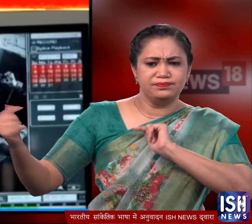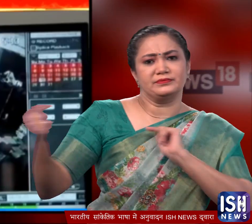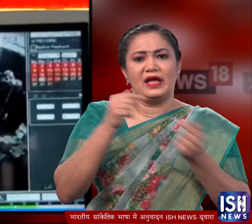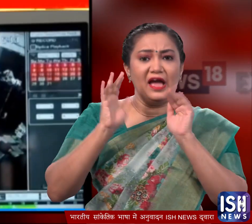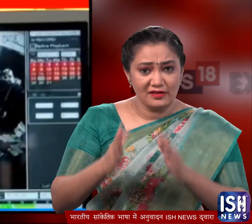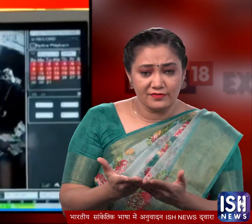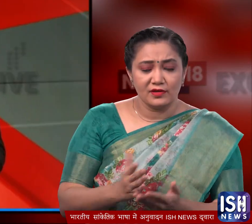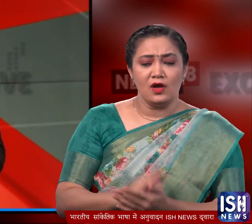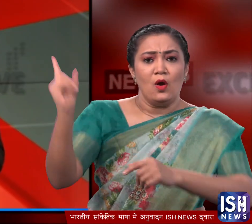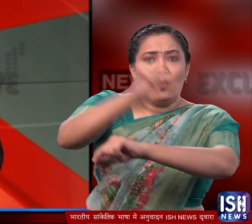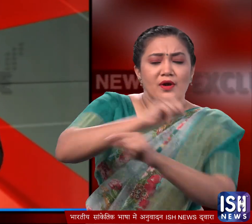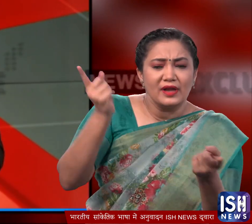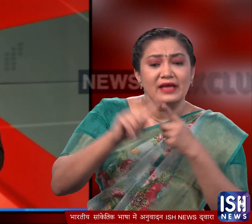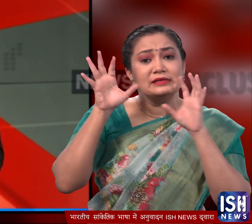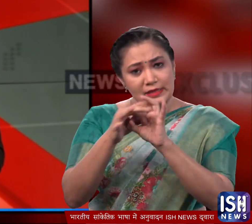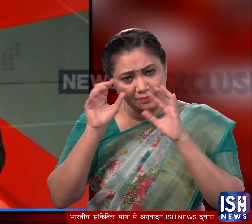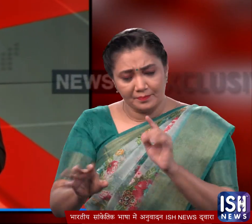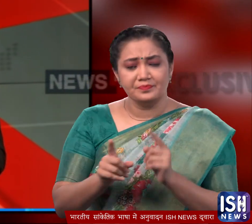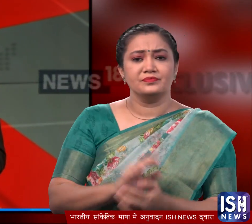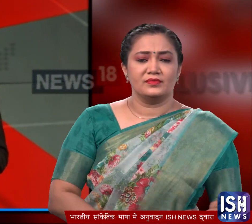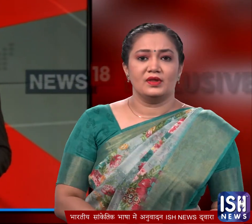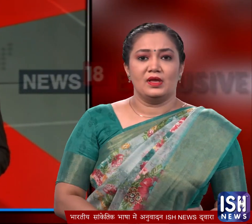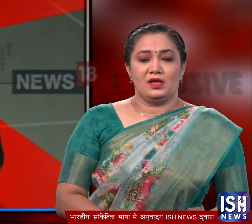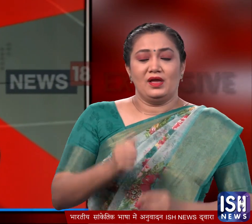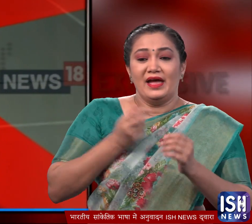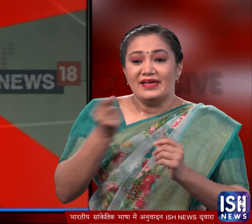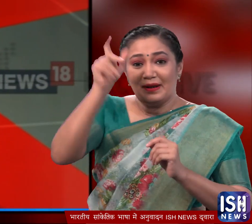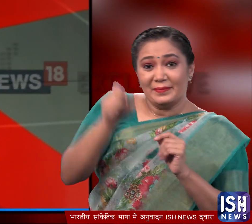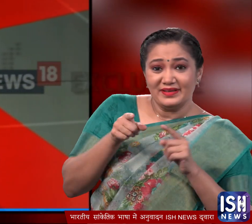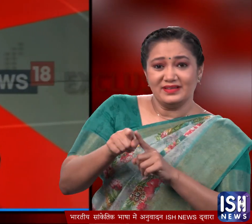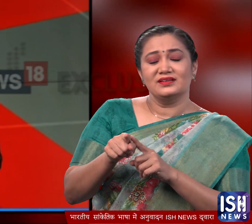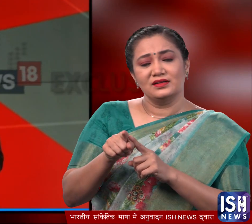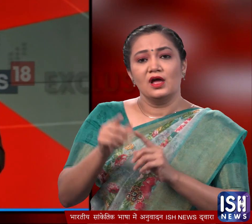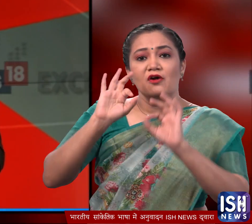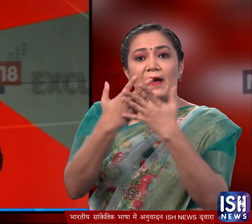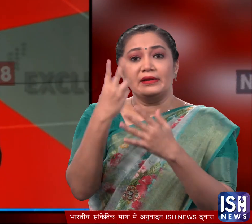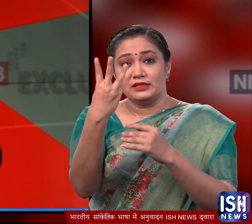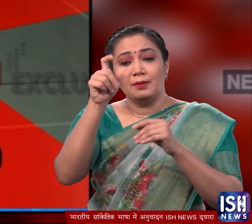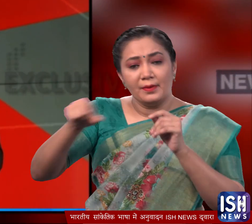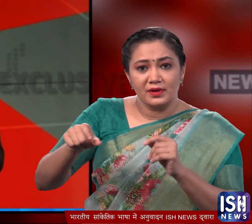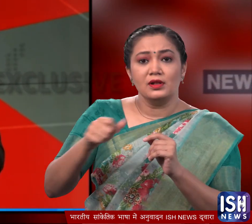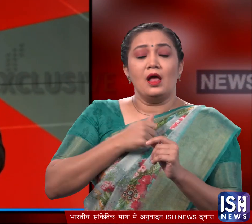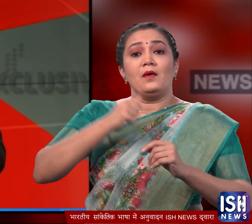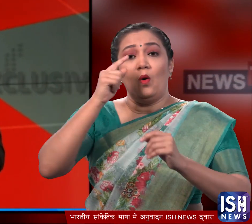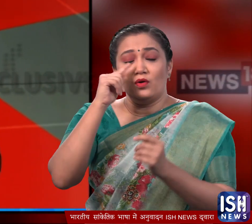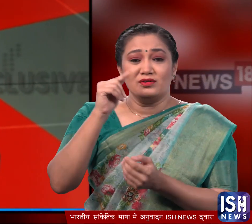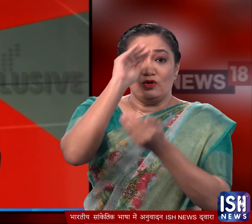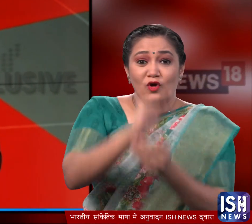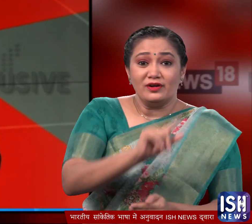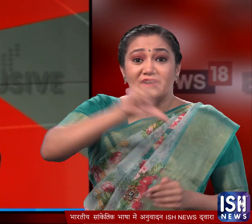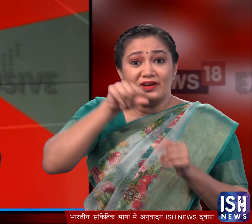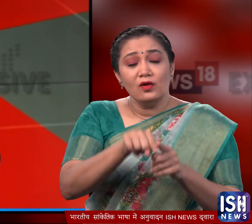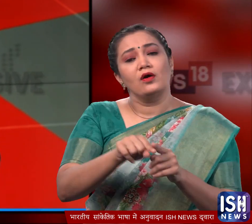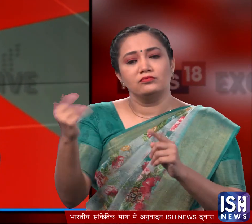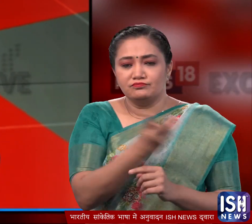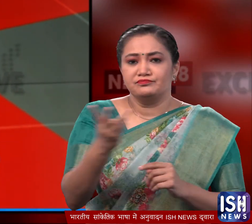से विवाद चल रहा था और एक दिन पहले इसी विवाद की वजह से आरोप है कि उसने अपने किराएदार के परिवार के 3 सदस्यों और अपनी बहू की